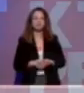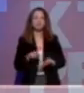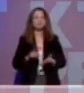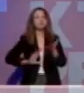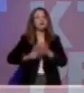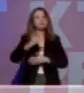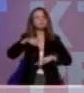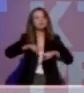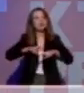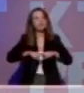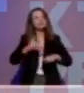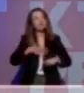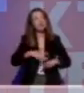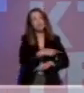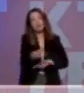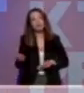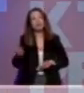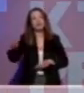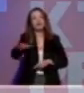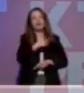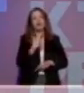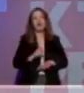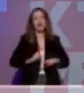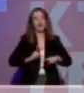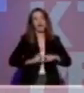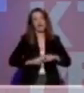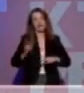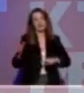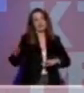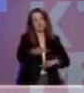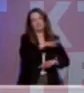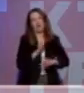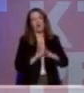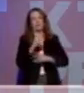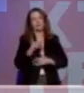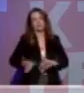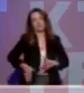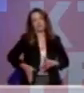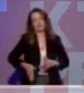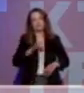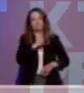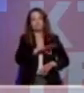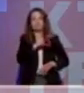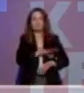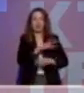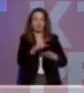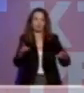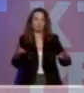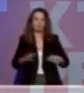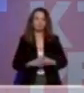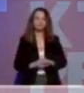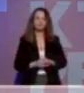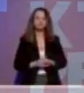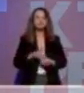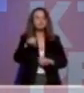Έλληνες. Και αυτή την πορεία σηματοδοτεί και η σημερινή η επένδυση